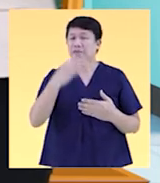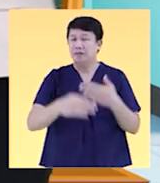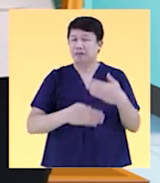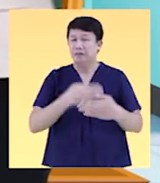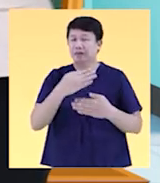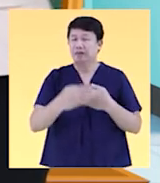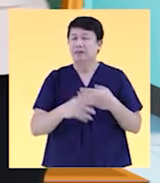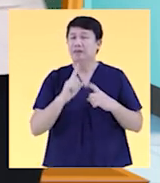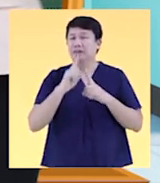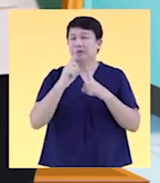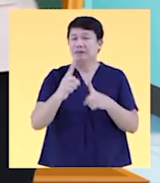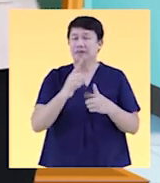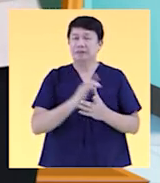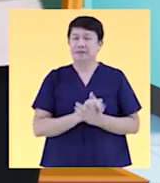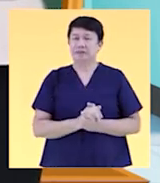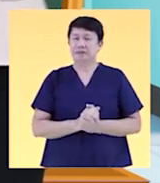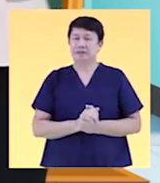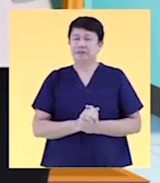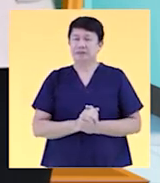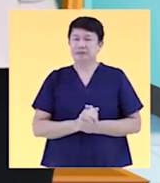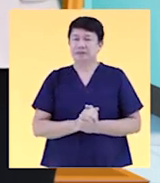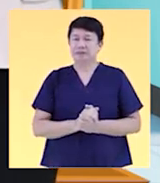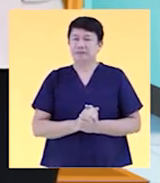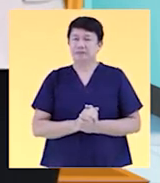matukoy ang paraan ng pagsagot?